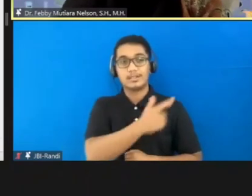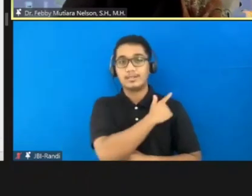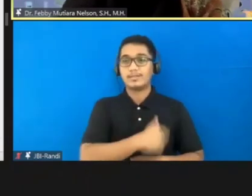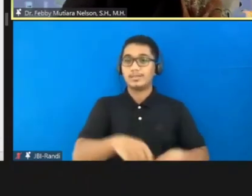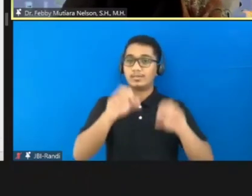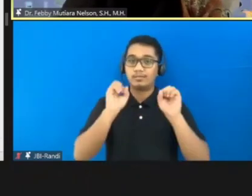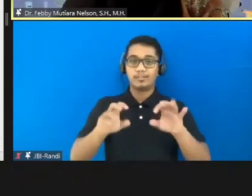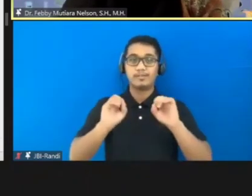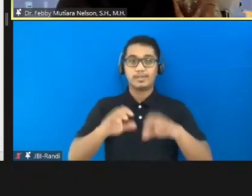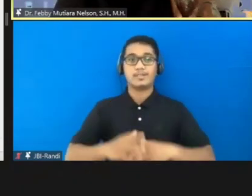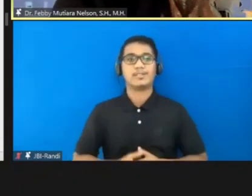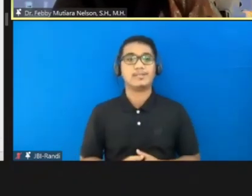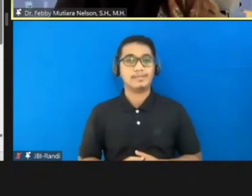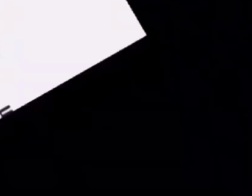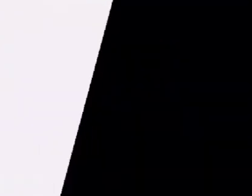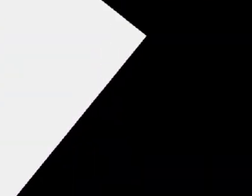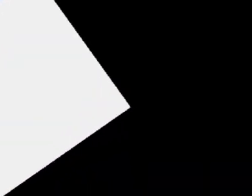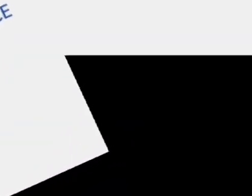Wb.